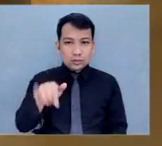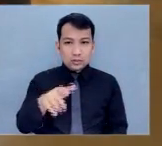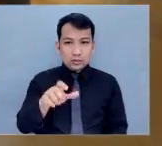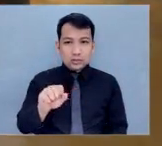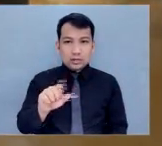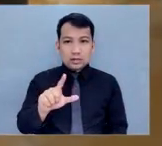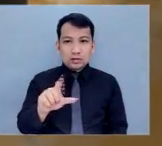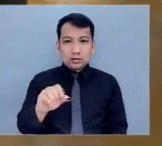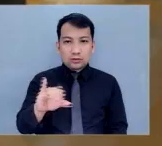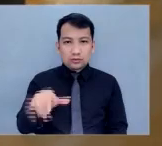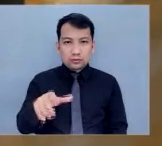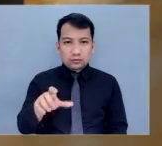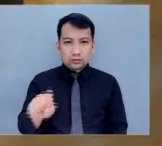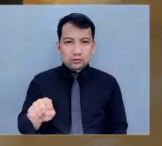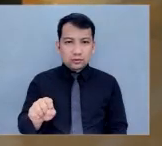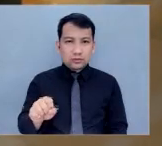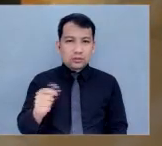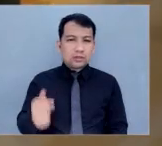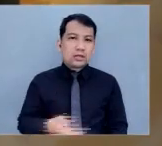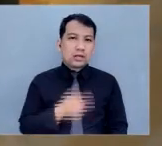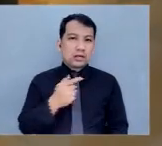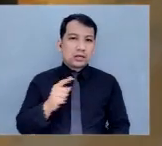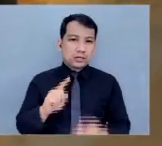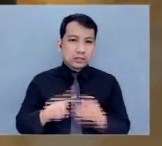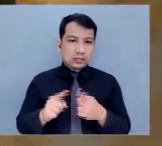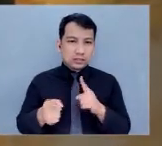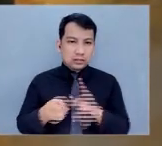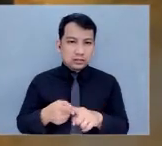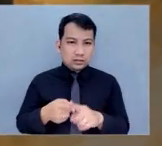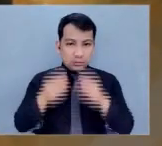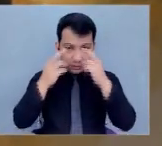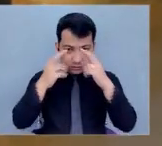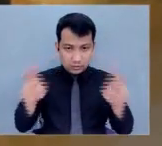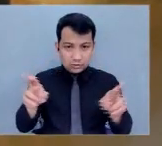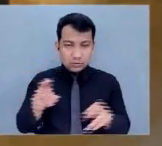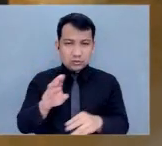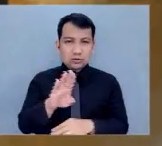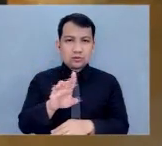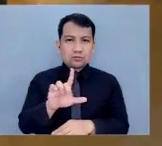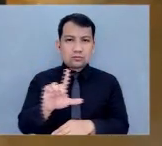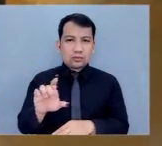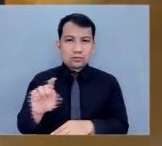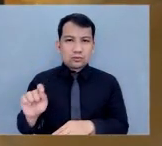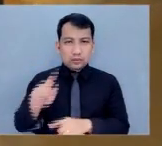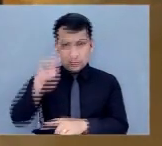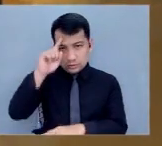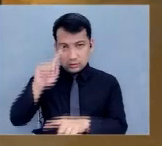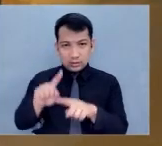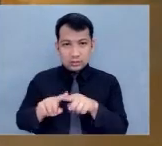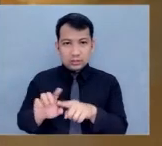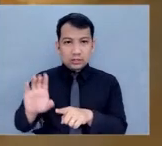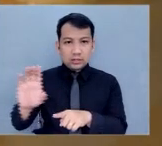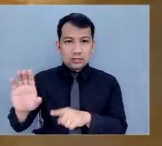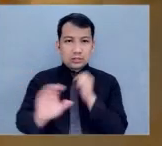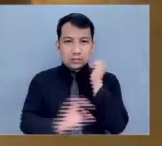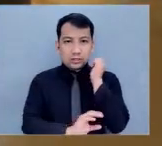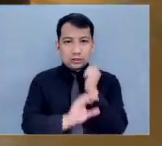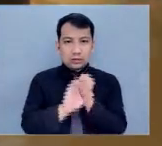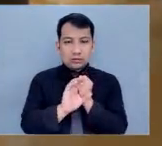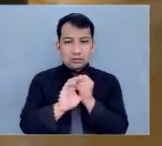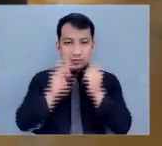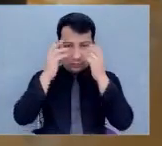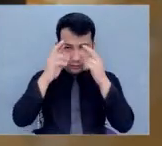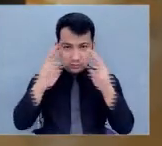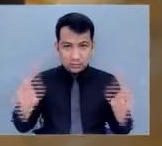rito, long-time friend ni Dominic si Mayor Bullet at nangungupahan siya sa condo ng alkalde. Sa isa pa